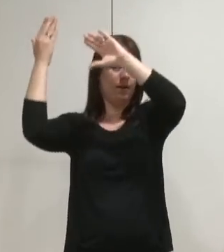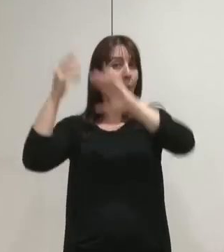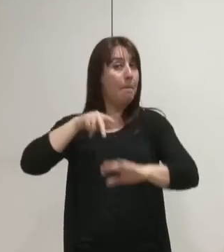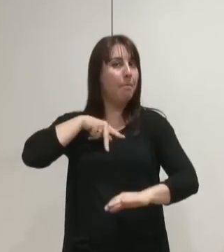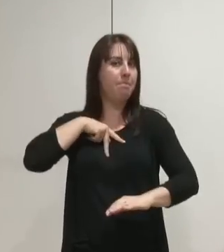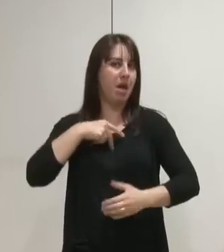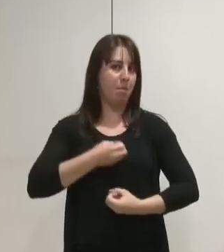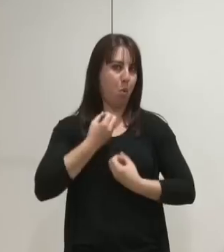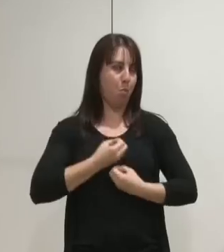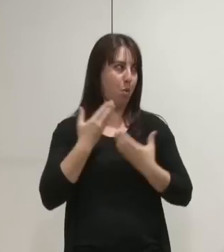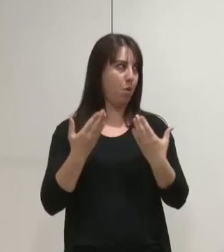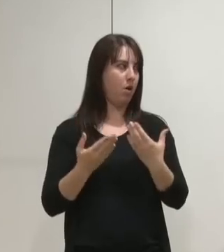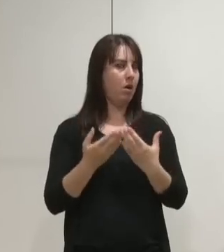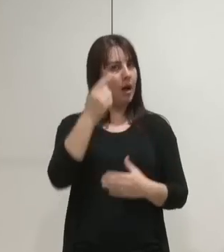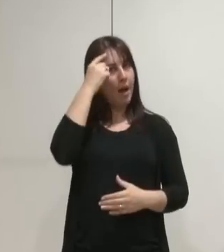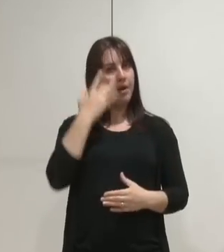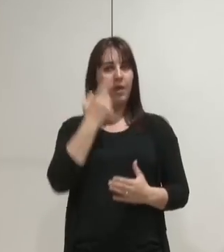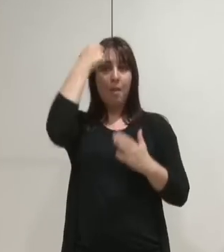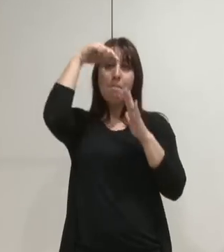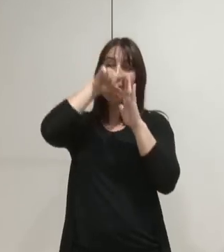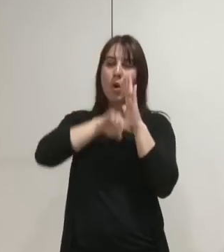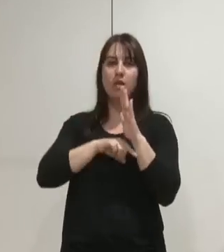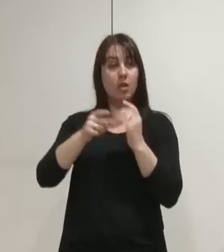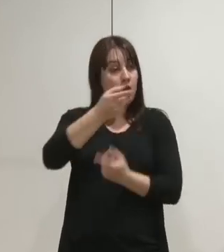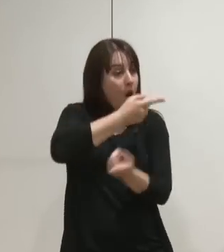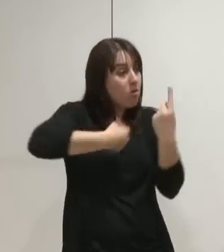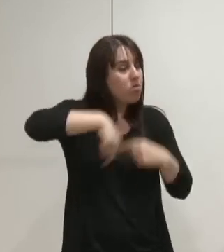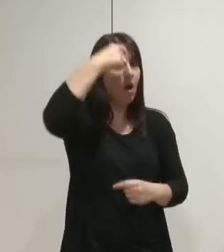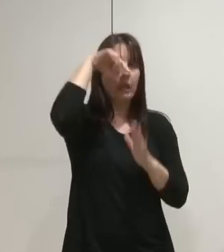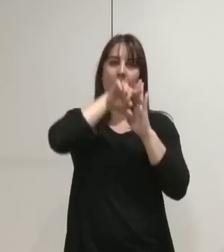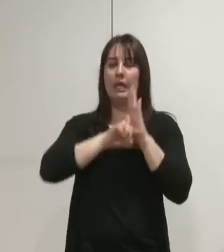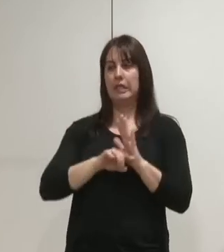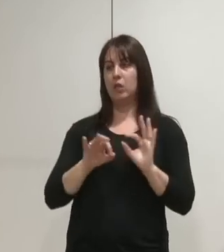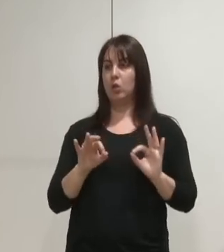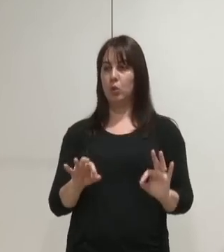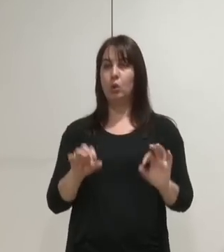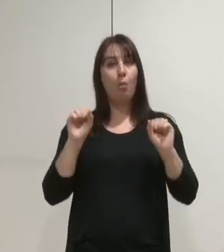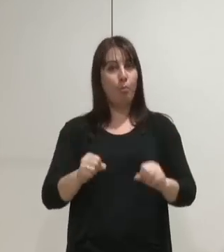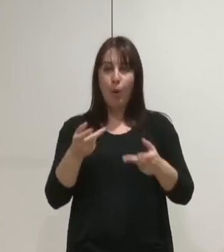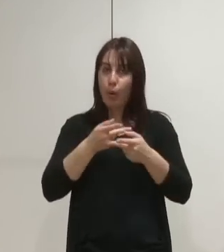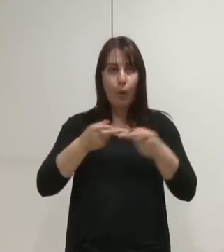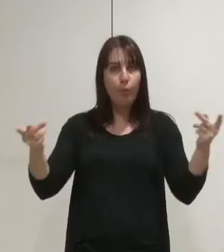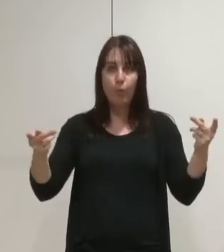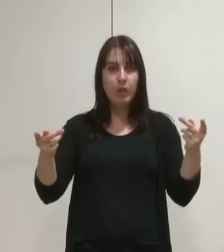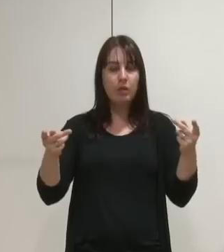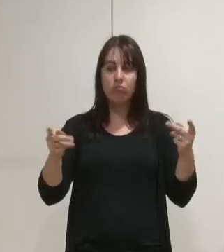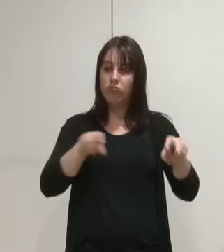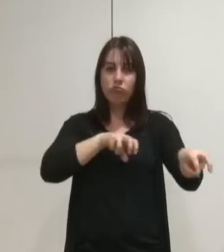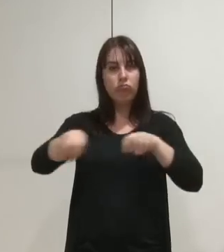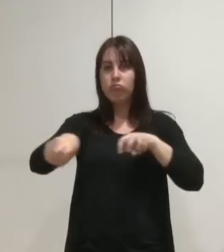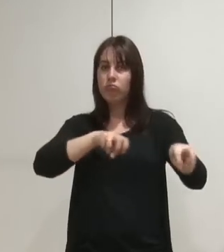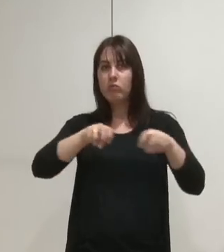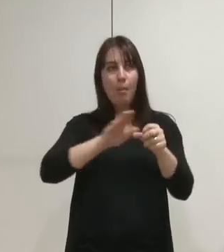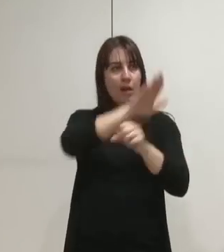propos je pense que mon éthique et notre éthique à nous tous permet effectivement de rendre publque les déplacements et les frais